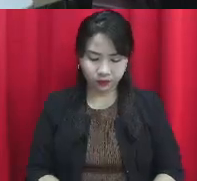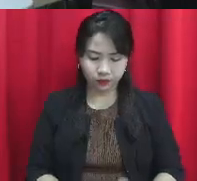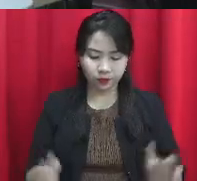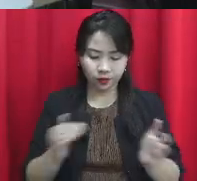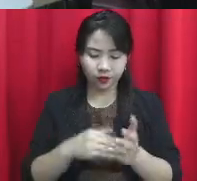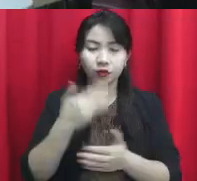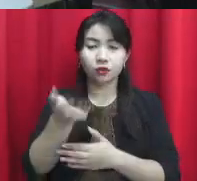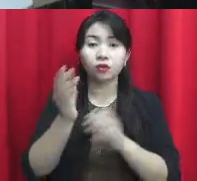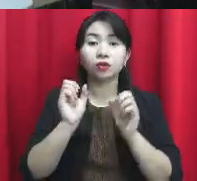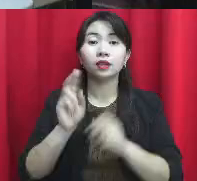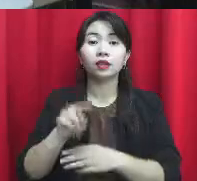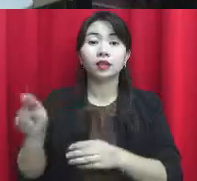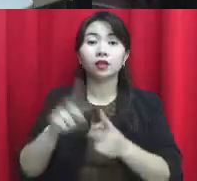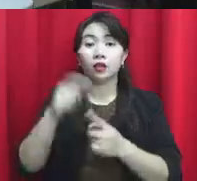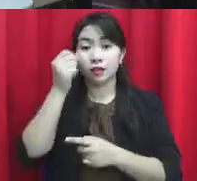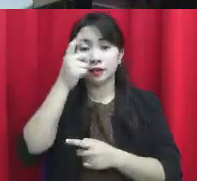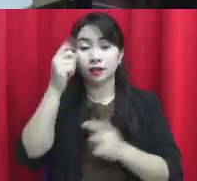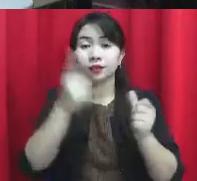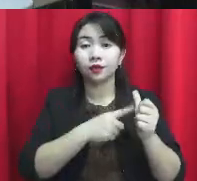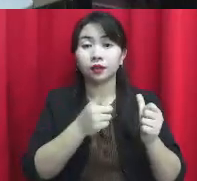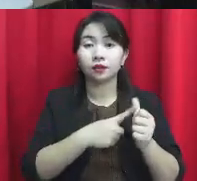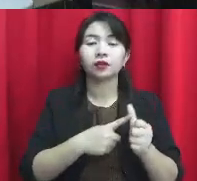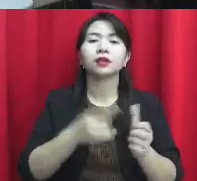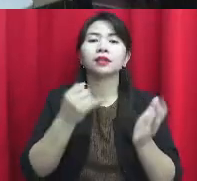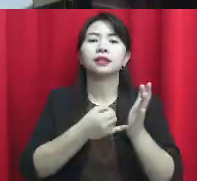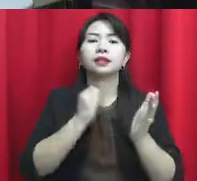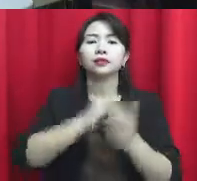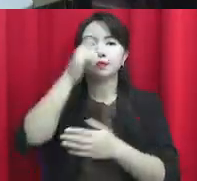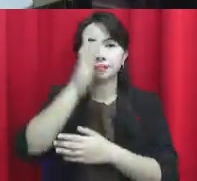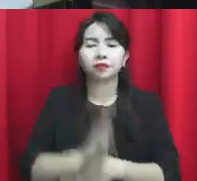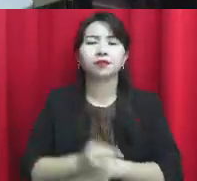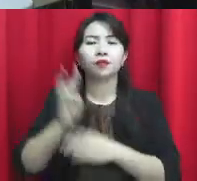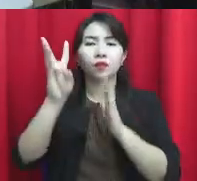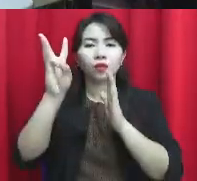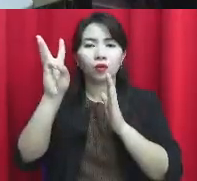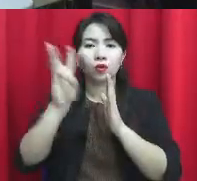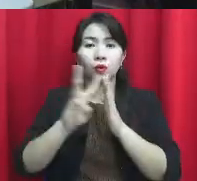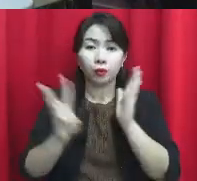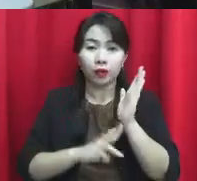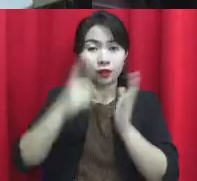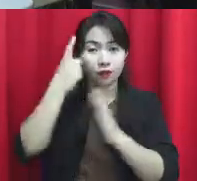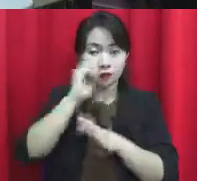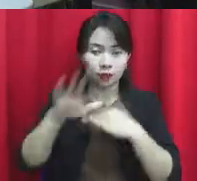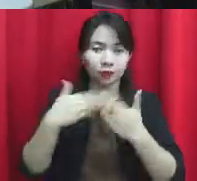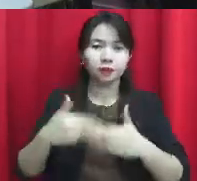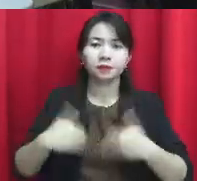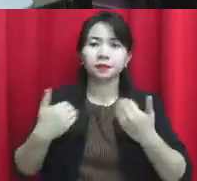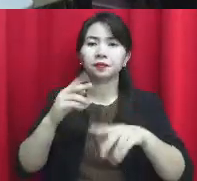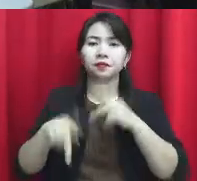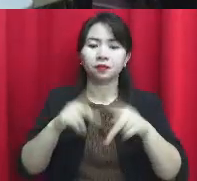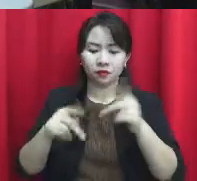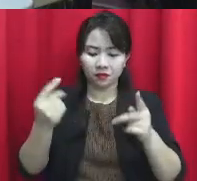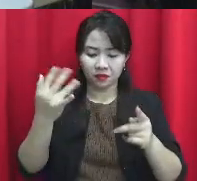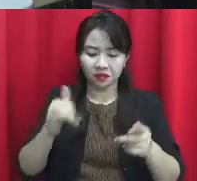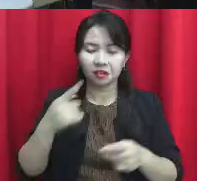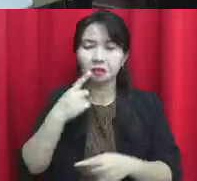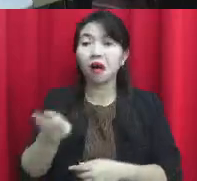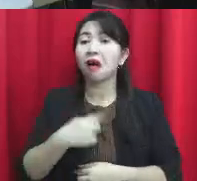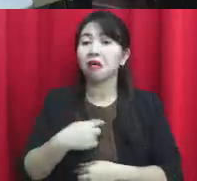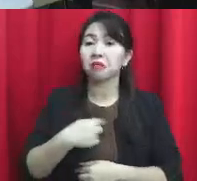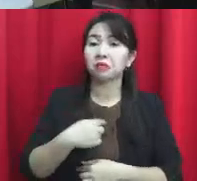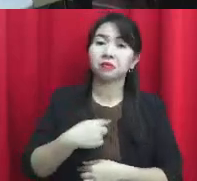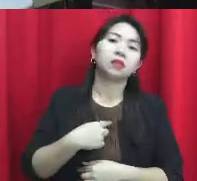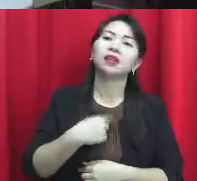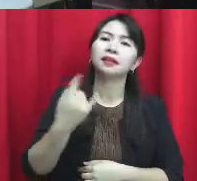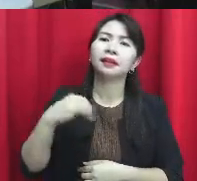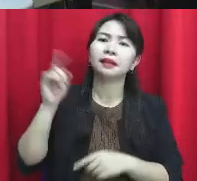to be in the summer balikatan it's God's will for them kahit Sabihin niyo baa Hindi naman makakapag balikatan kung hindi ko pinayagan e